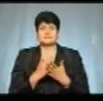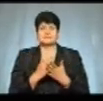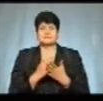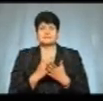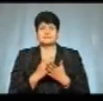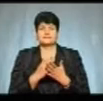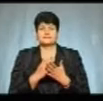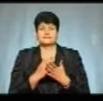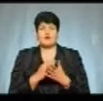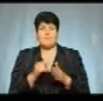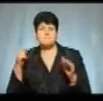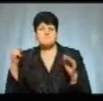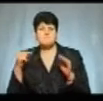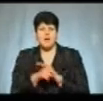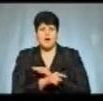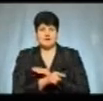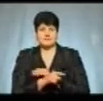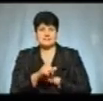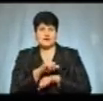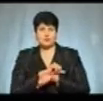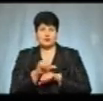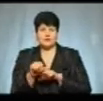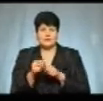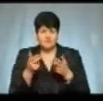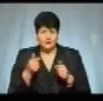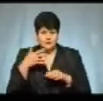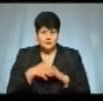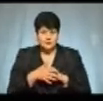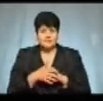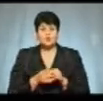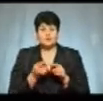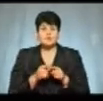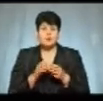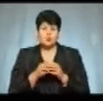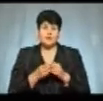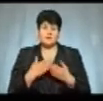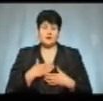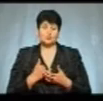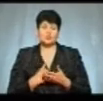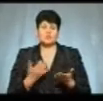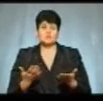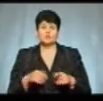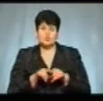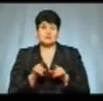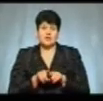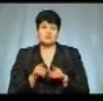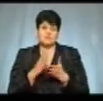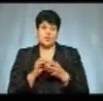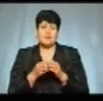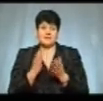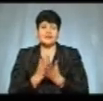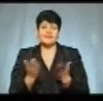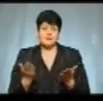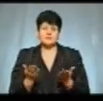перебувають, як кажуть, модно, в бігах по закордонах, розумієте, так? І ця проблема, на жаль, спіткала нас. У нас є також ця проблема. Чому? Тому